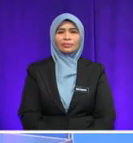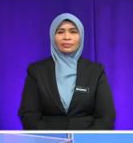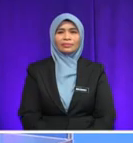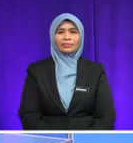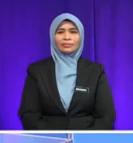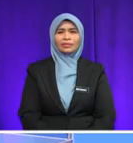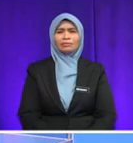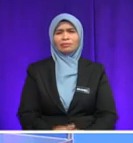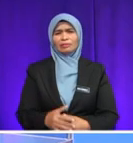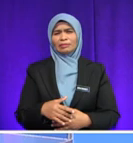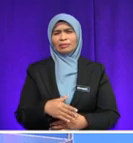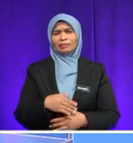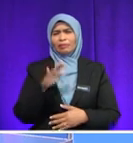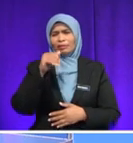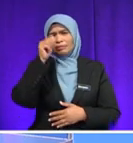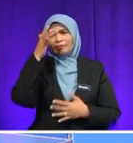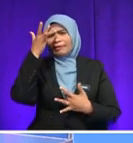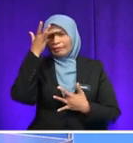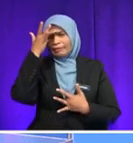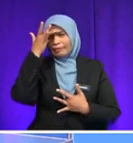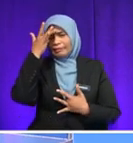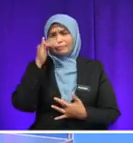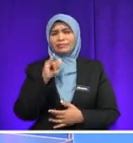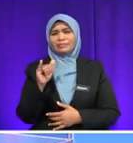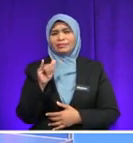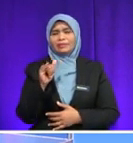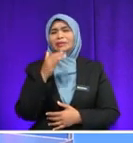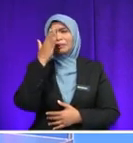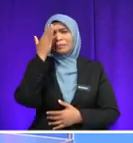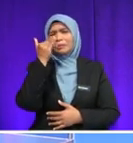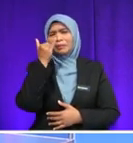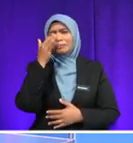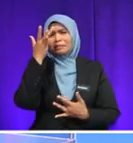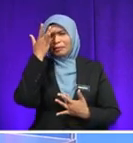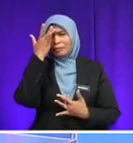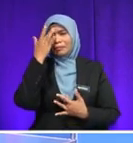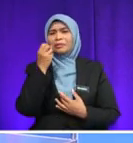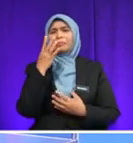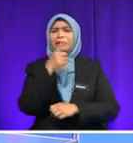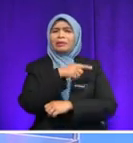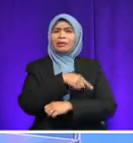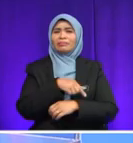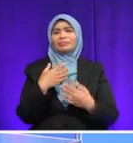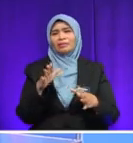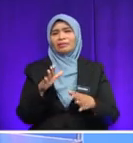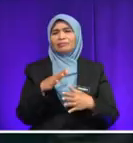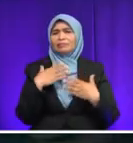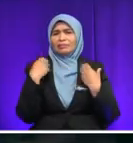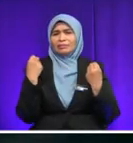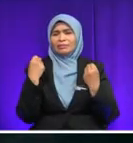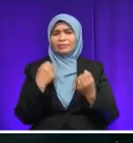aduh ya Allah sakit kenapa la sakit apa hari dan tanggal